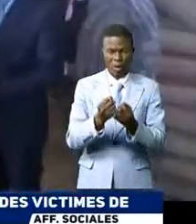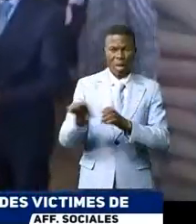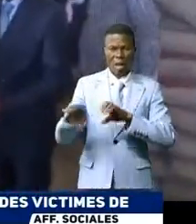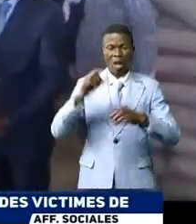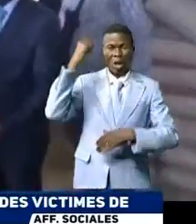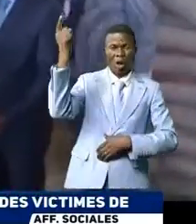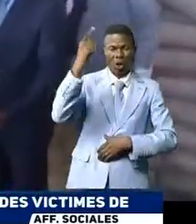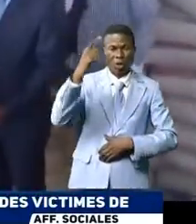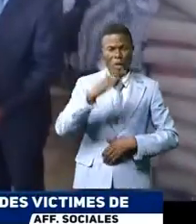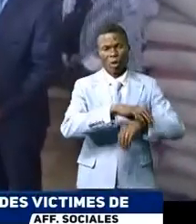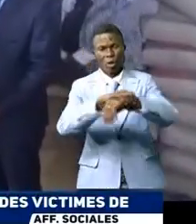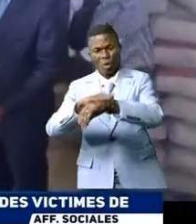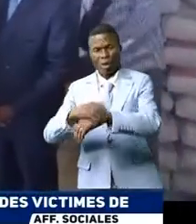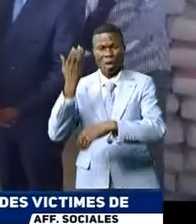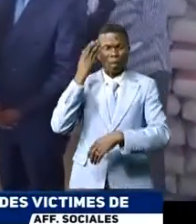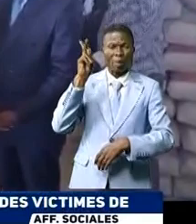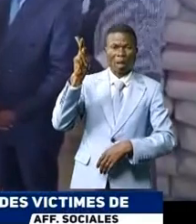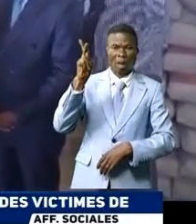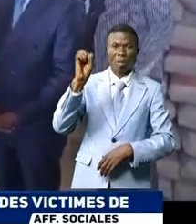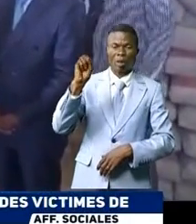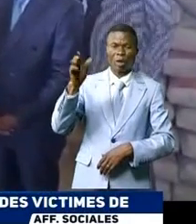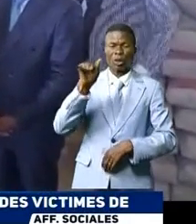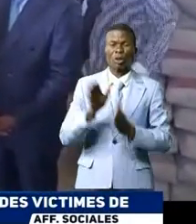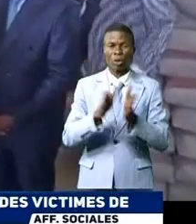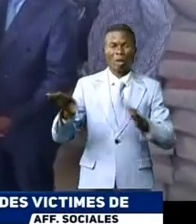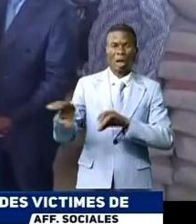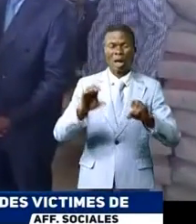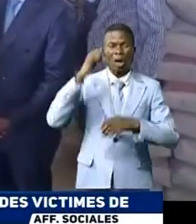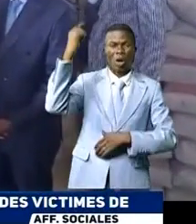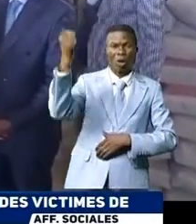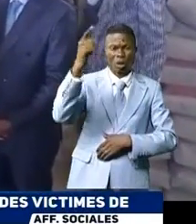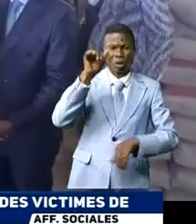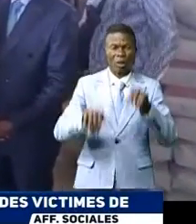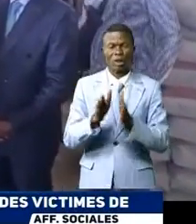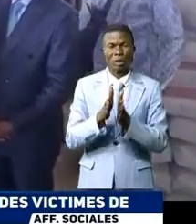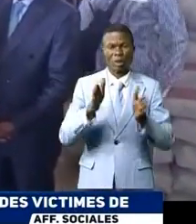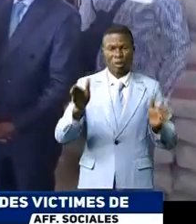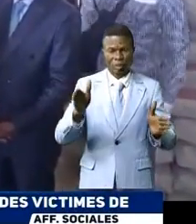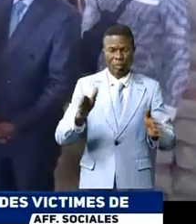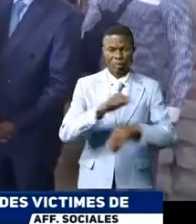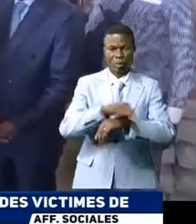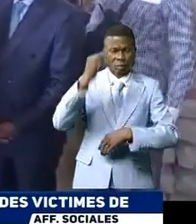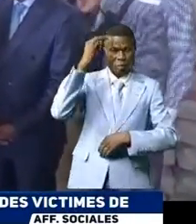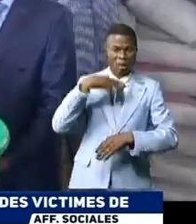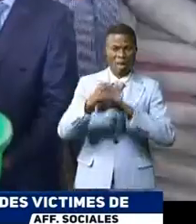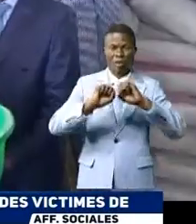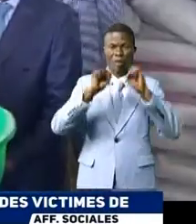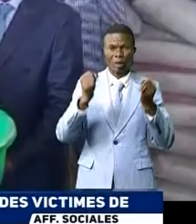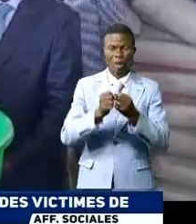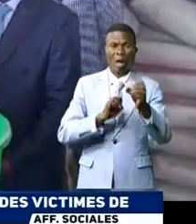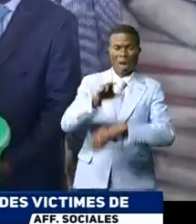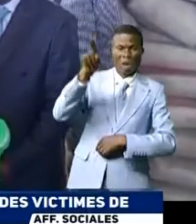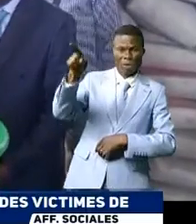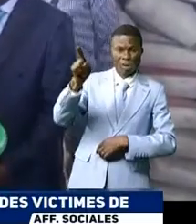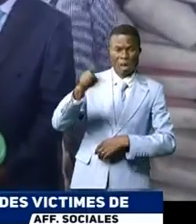humanitaires, conduite par Boké Levava, directeur des Actions humanitaires au secrétariat général du ministère des Péchés au Maniema,